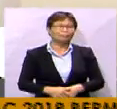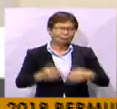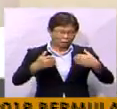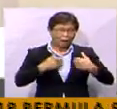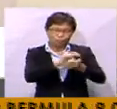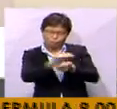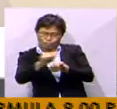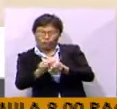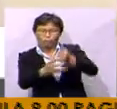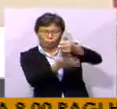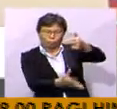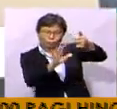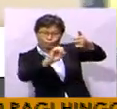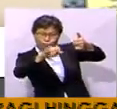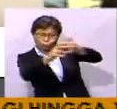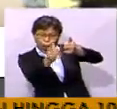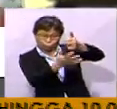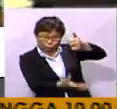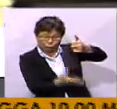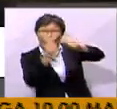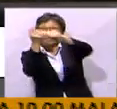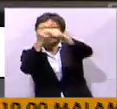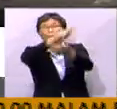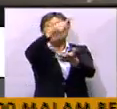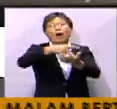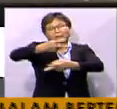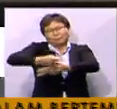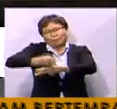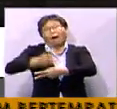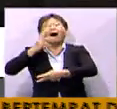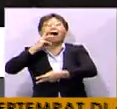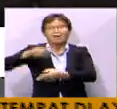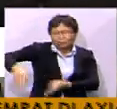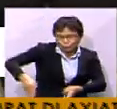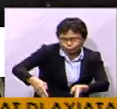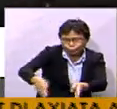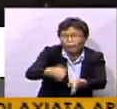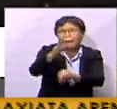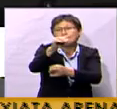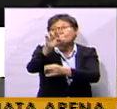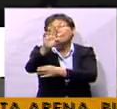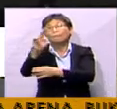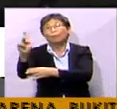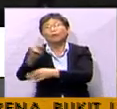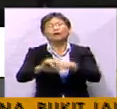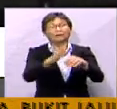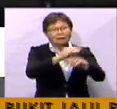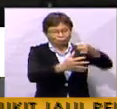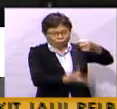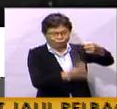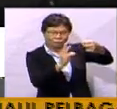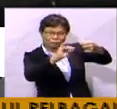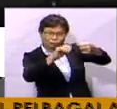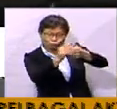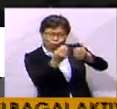Turut diluluskan peruntukan RM50 juta ringgit bagi pembinaan pusat simpanan air di Sungai Merbuk dan peruntukan RM6 juta ringgit pula untuk